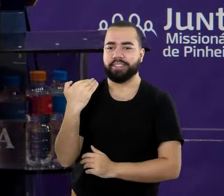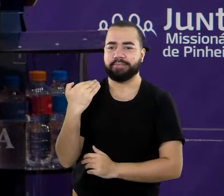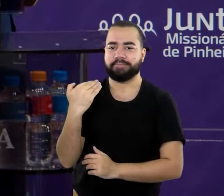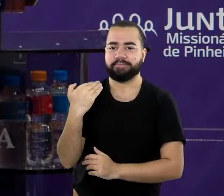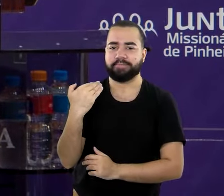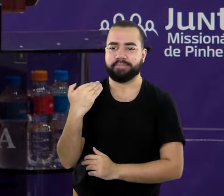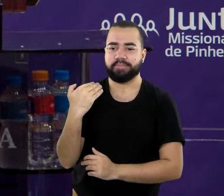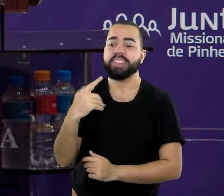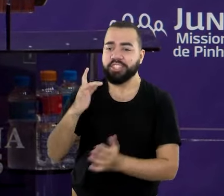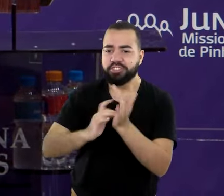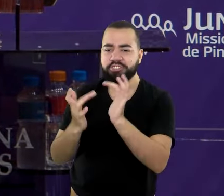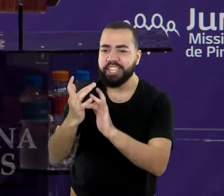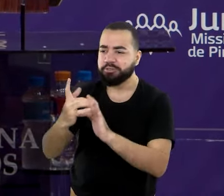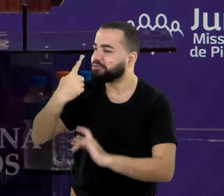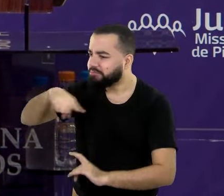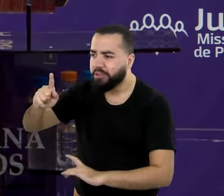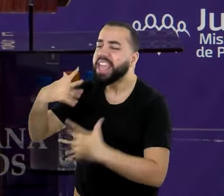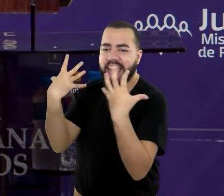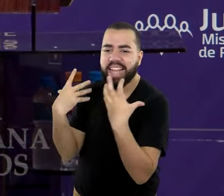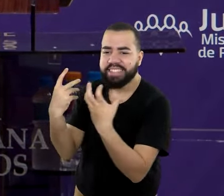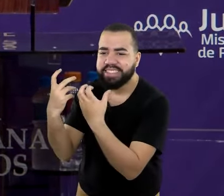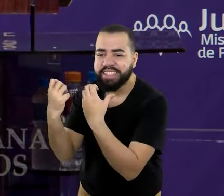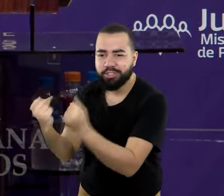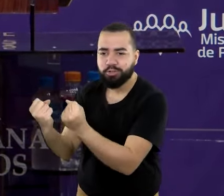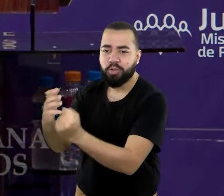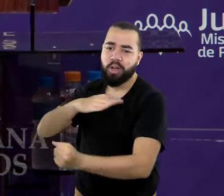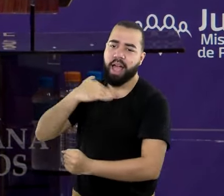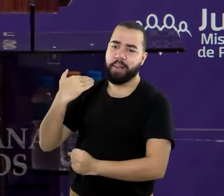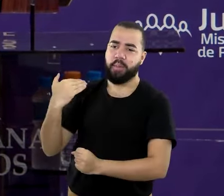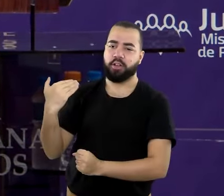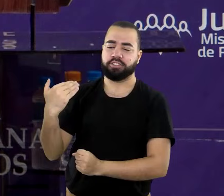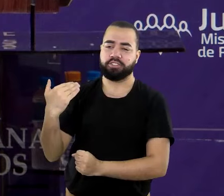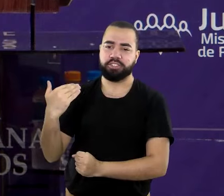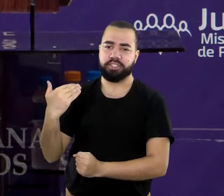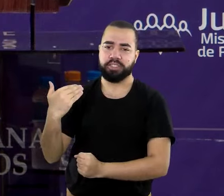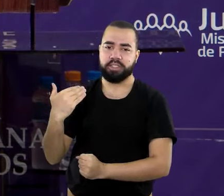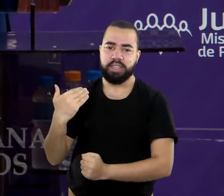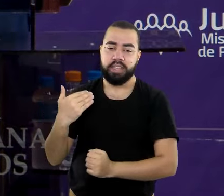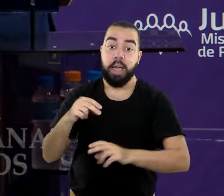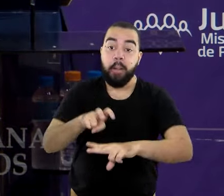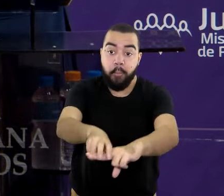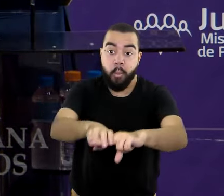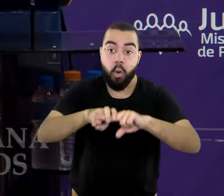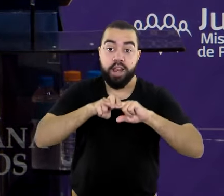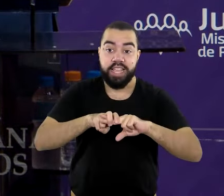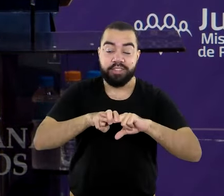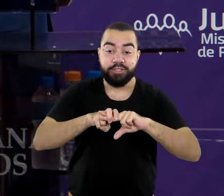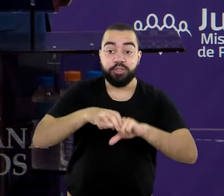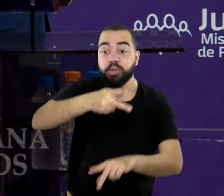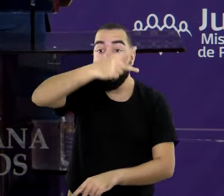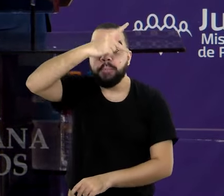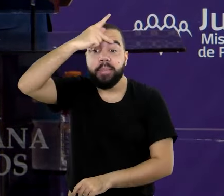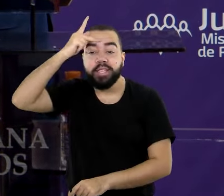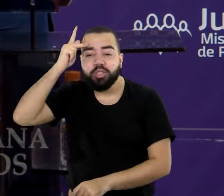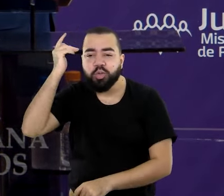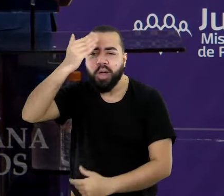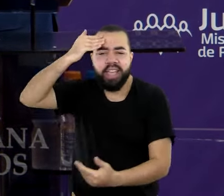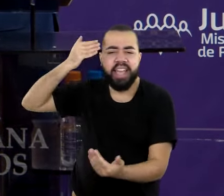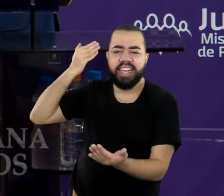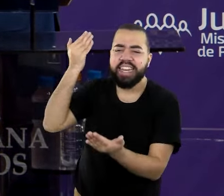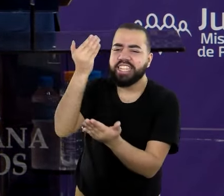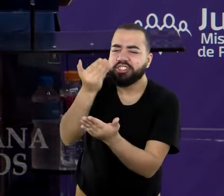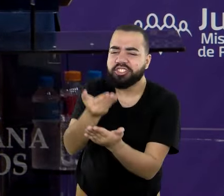믿는 사람은 예수님의 그 은혜가 나의 은혜가 되는 것입니다. Por isso, aquele que crê em Jesus,